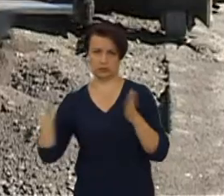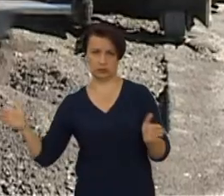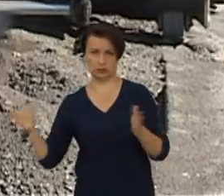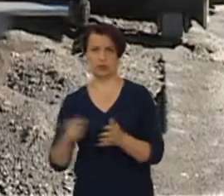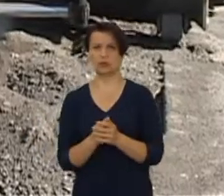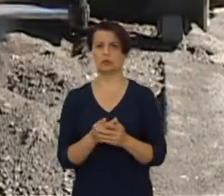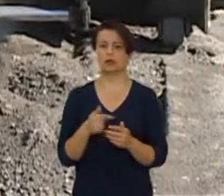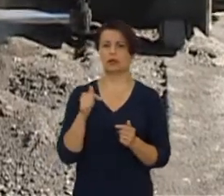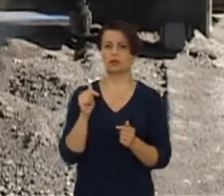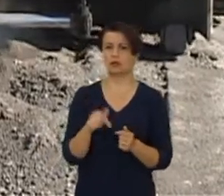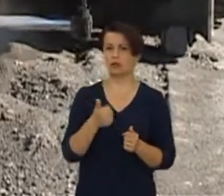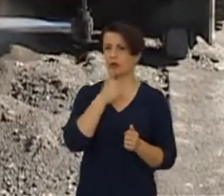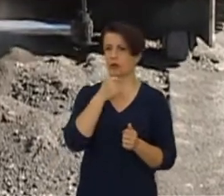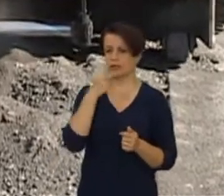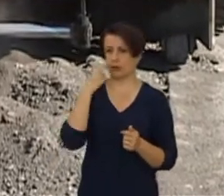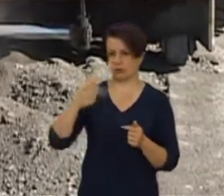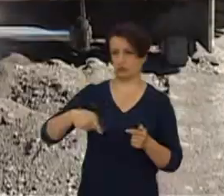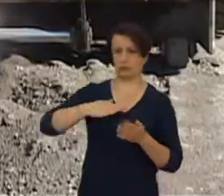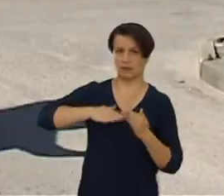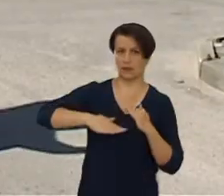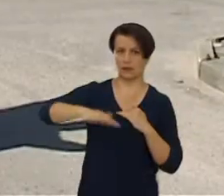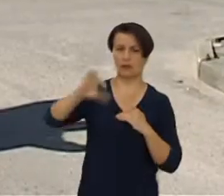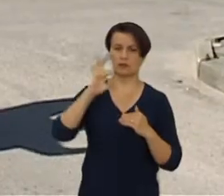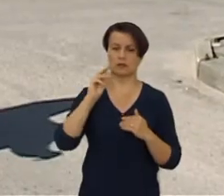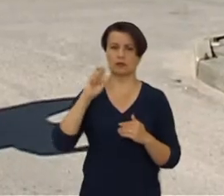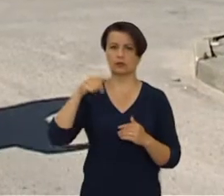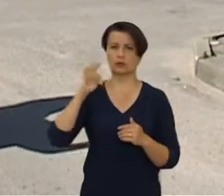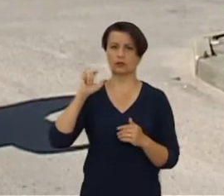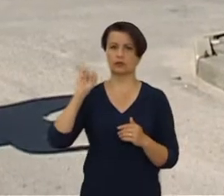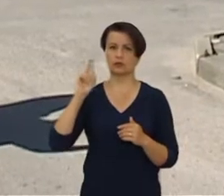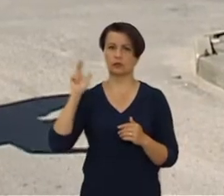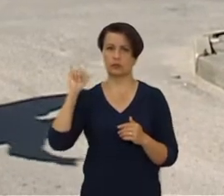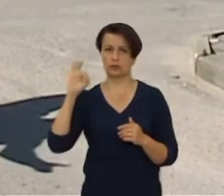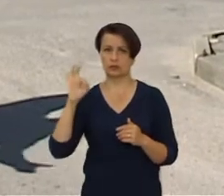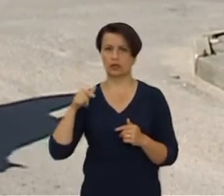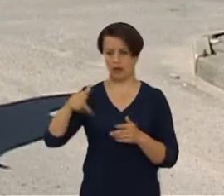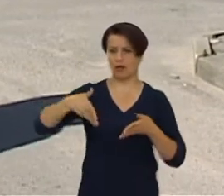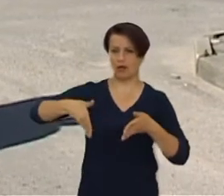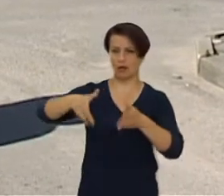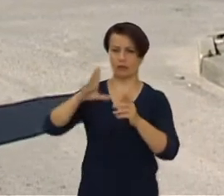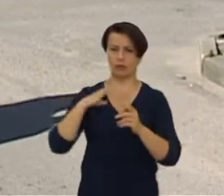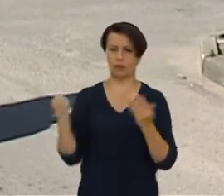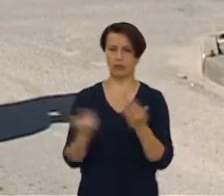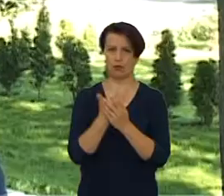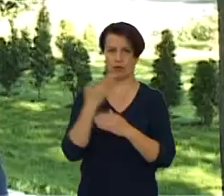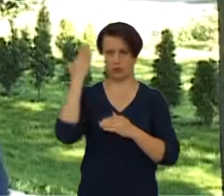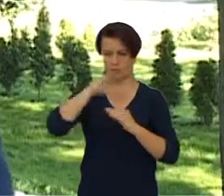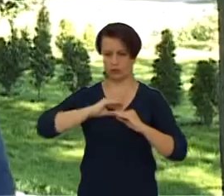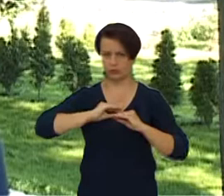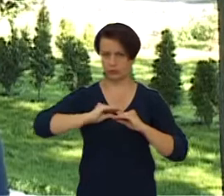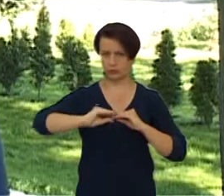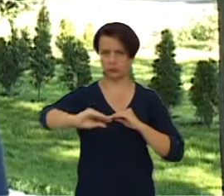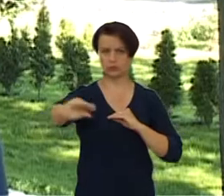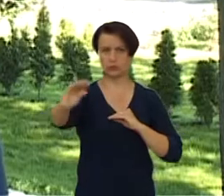kaip tik vat, labai smagu, čia kaip ir tik ir pavyzdys yra Sirutiški. Ir šita gatvelė, jinai ištisai buvo